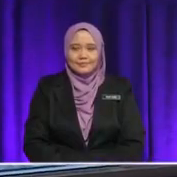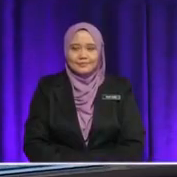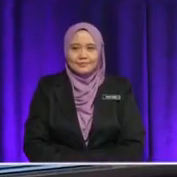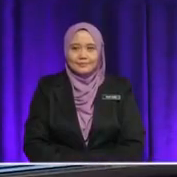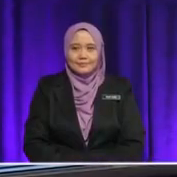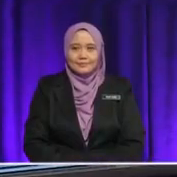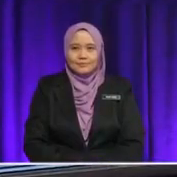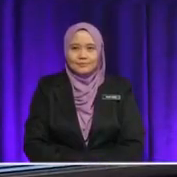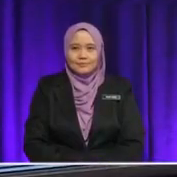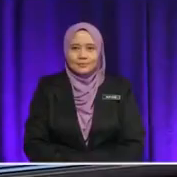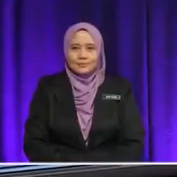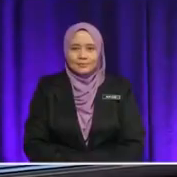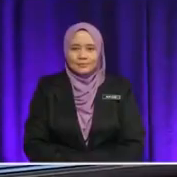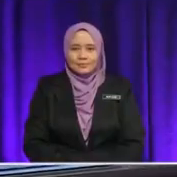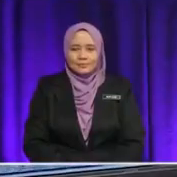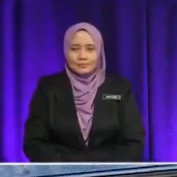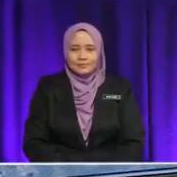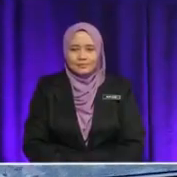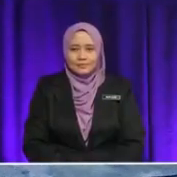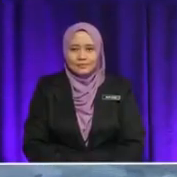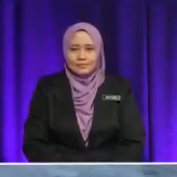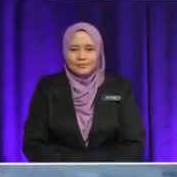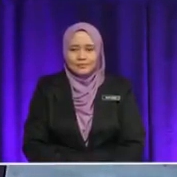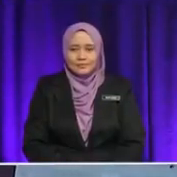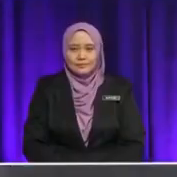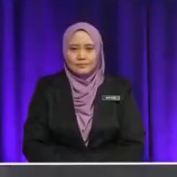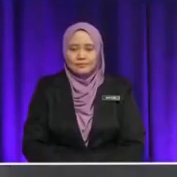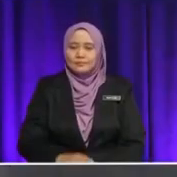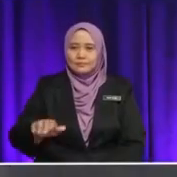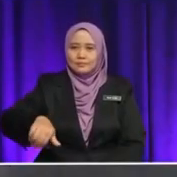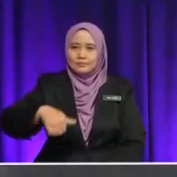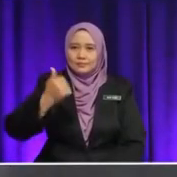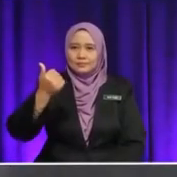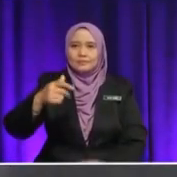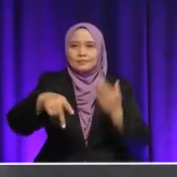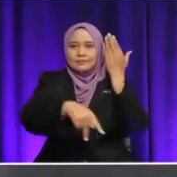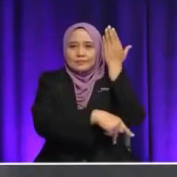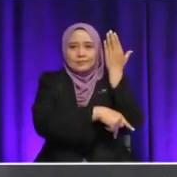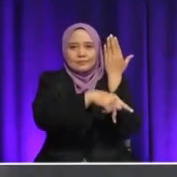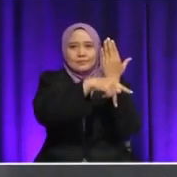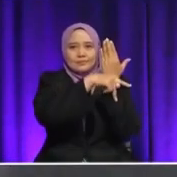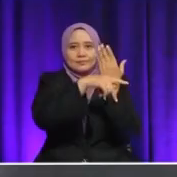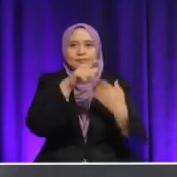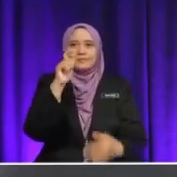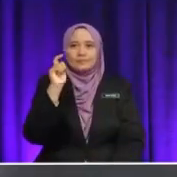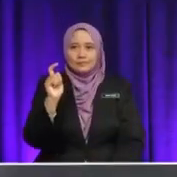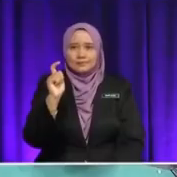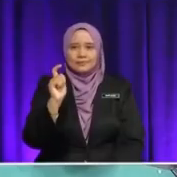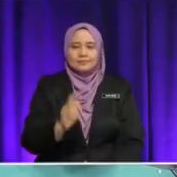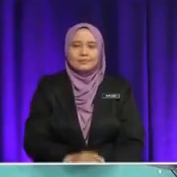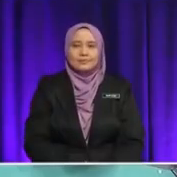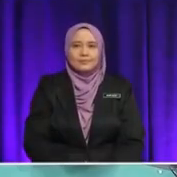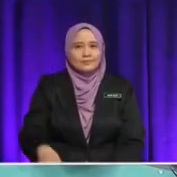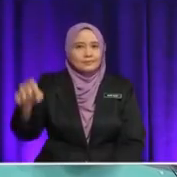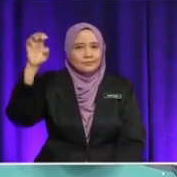sedih mengundi sedang pemenang bagi paling next yang dipertandingkan pada hari ini adalah